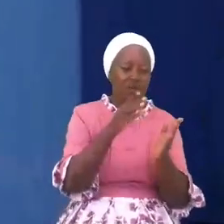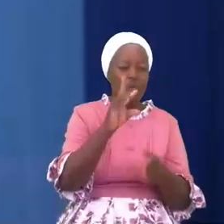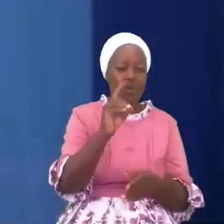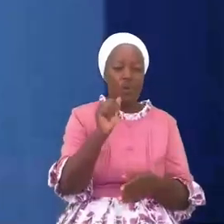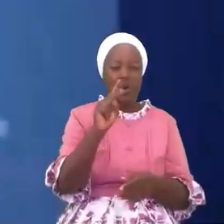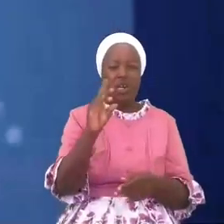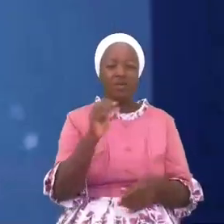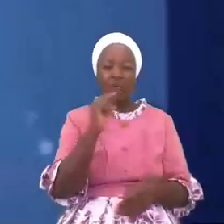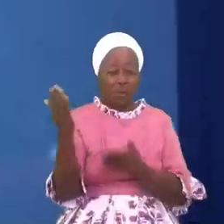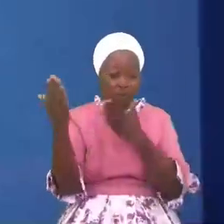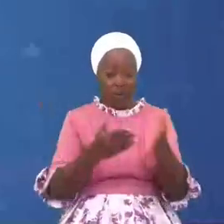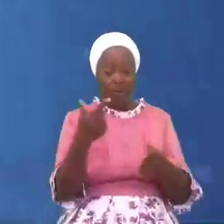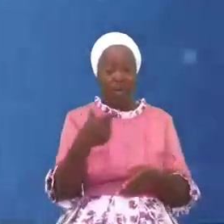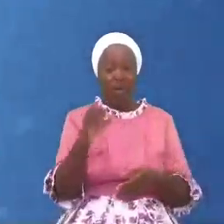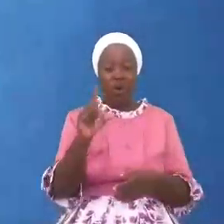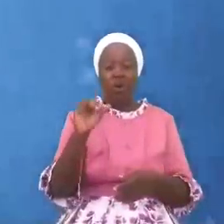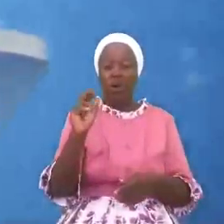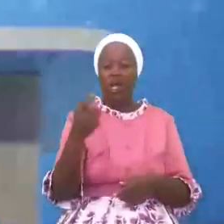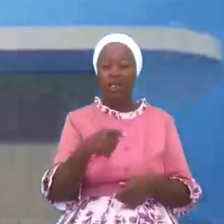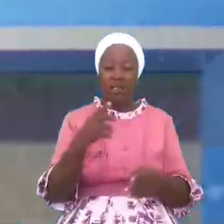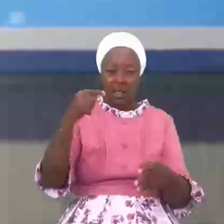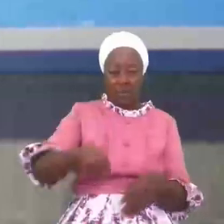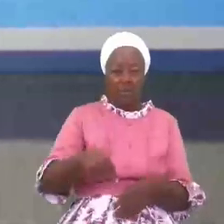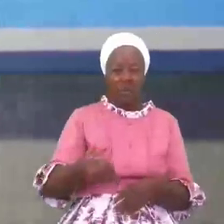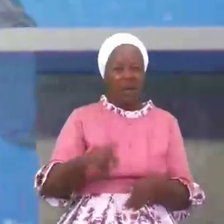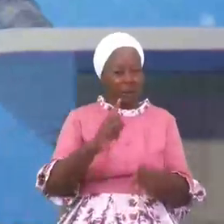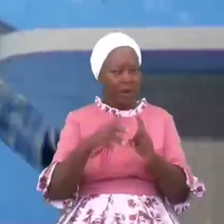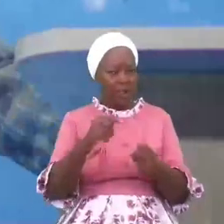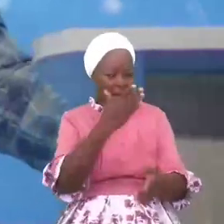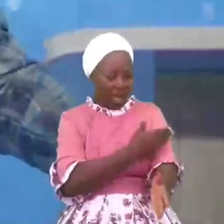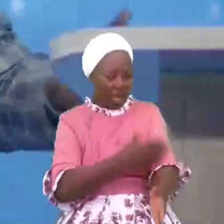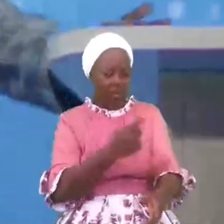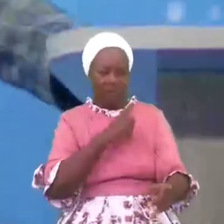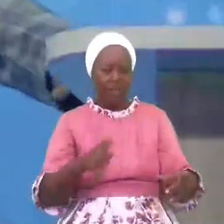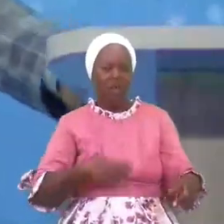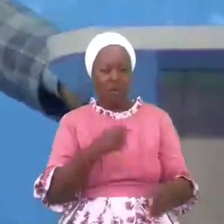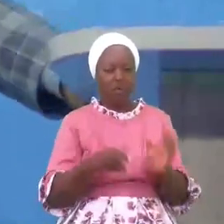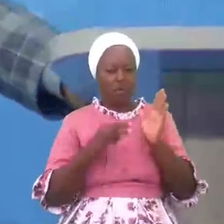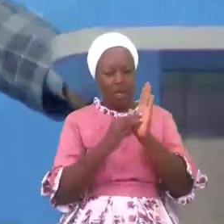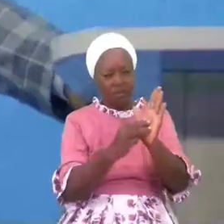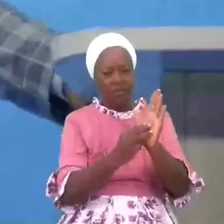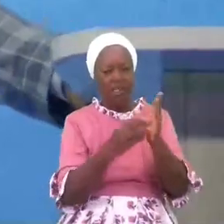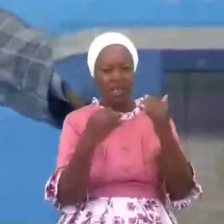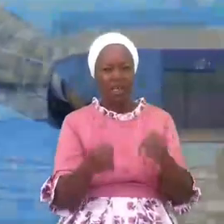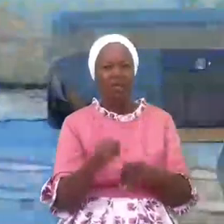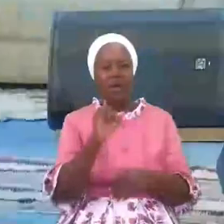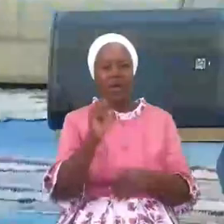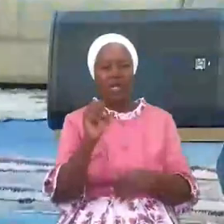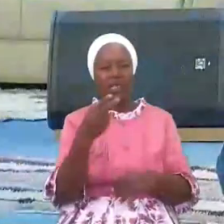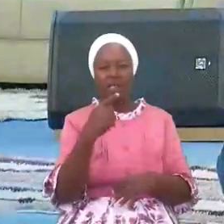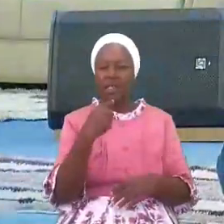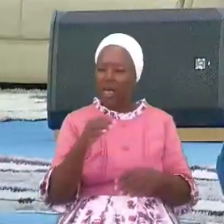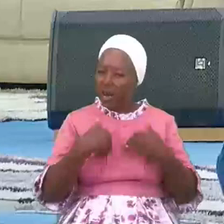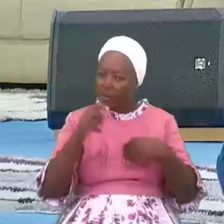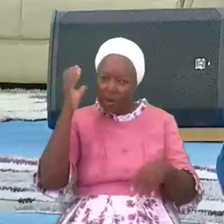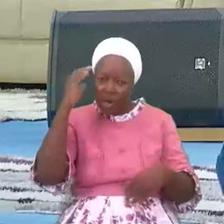faire tomber Goliath, le bras de l'Éternel a été manifesté. Isaïe dit, est-ce que tu as entendu